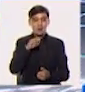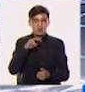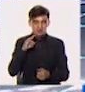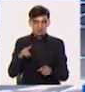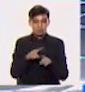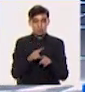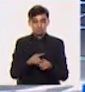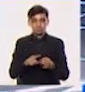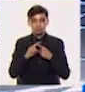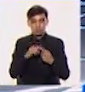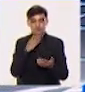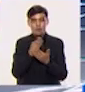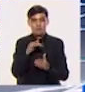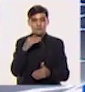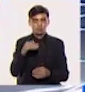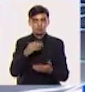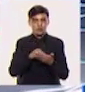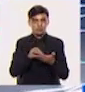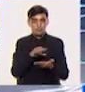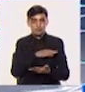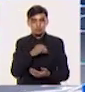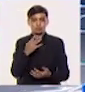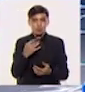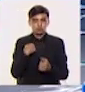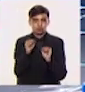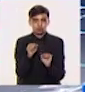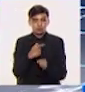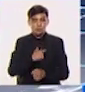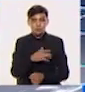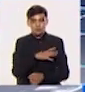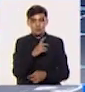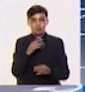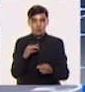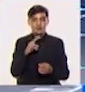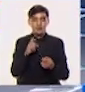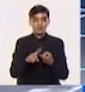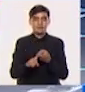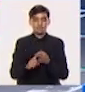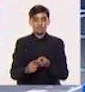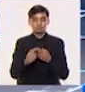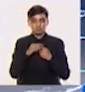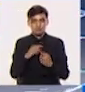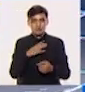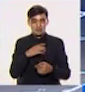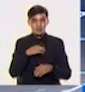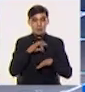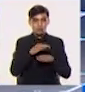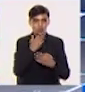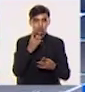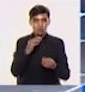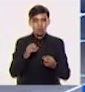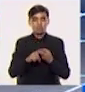алғанын Фейсбукке жазып жариялады. Қанша сақтансам да коронавирусты симптомсыз түрі шықты дейді